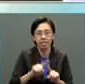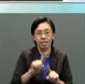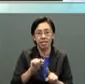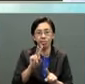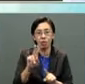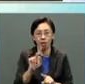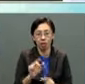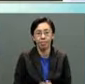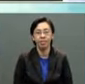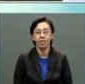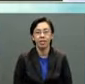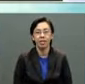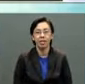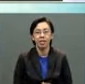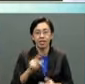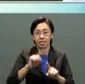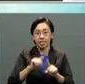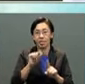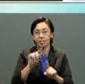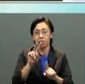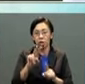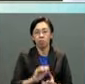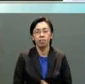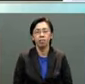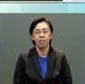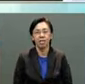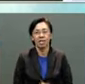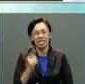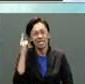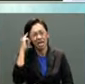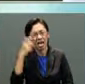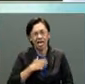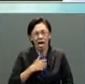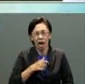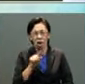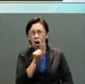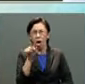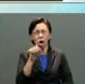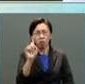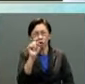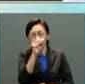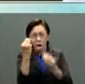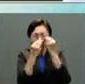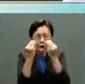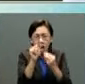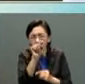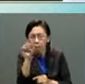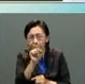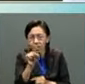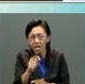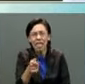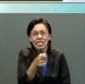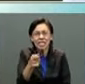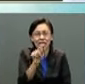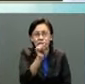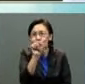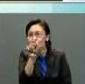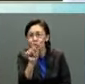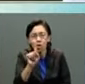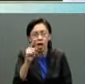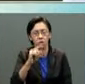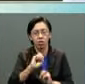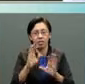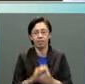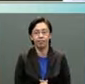22ท่านผู้ชมดูไปที่ข้างบนนะครับหลายคนบอกผมน่าจะมีพอยเตอร์ด้วยนะแต่ตอนนี้เทคนิคก็ยังไม่ได้นะครับค่อยๆดูกันไปก่อน